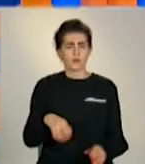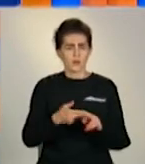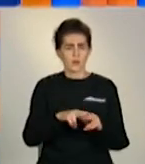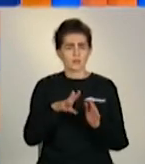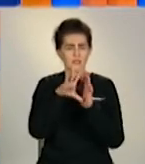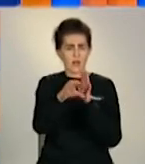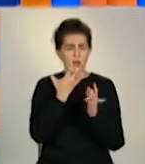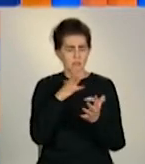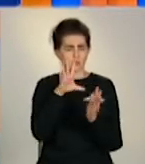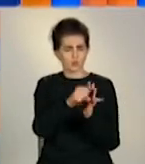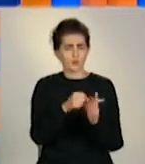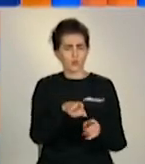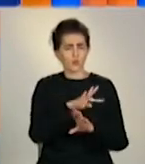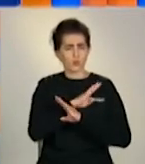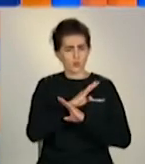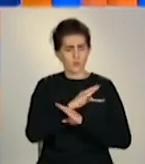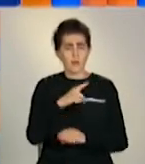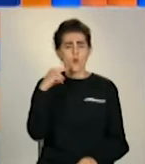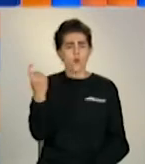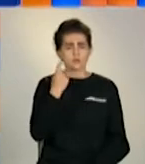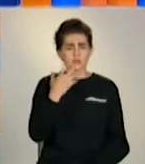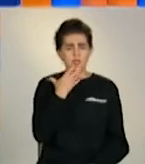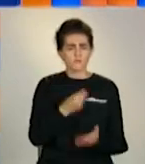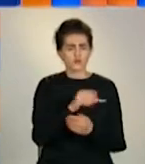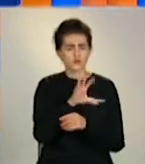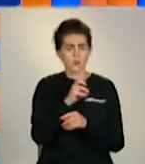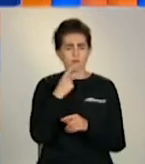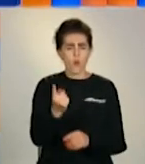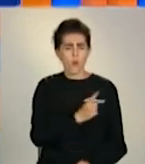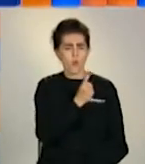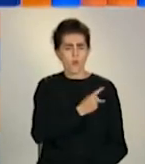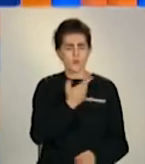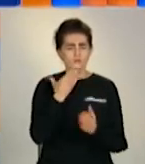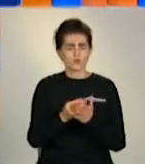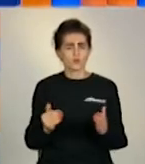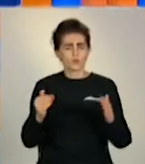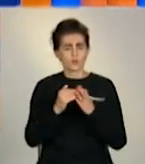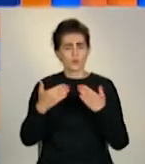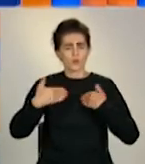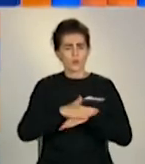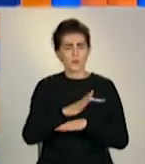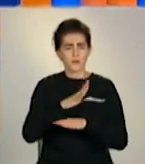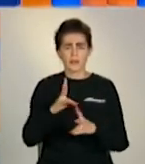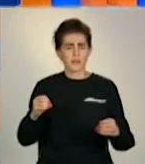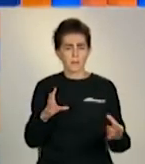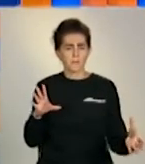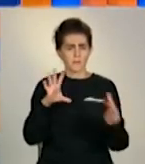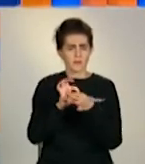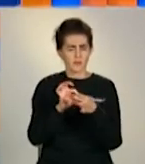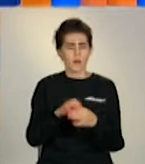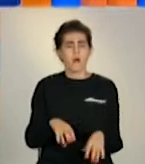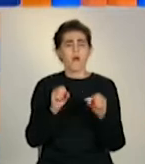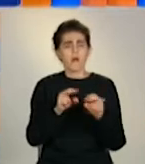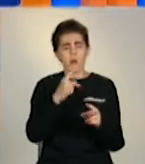загризли на смерть. Хазяїн тварин пояснив, що собаки охороняли будинок і вночі були не прив'язані. Як